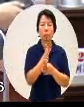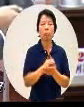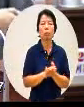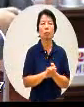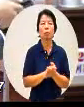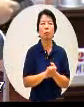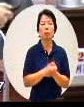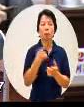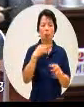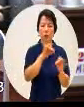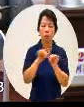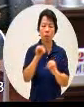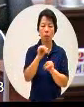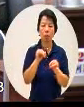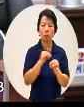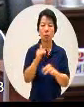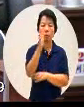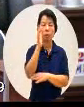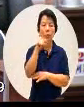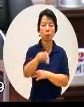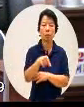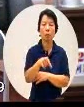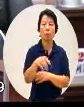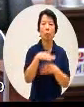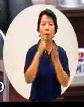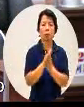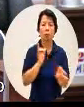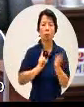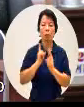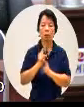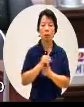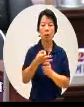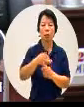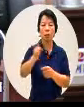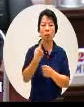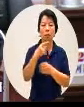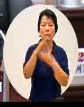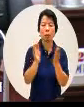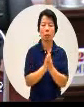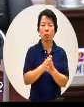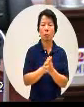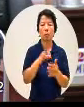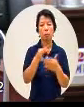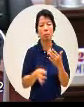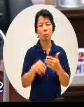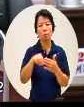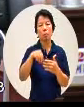講的是地方政府的稅收叫做自有財源嘛自有財源是下降對還錯